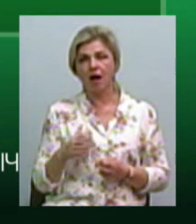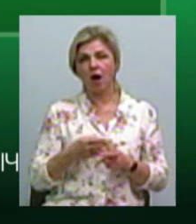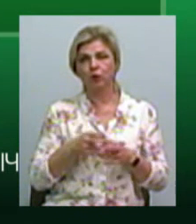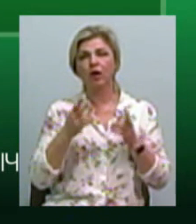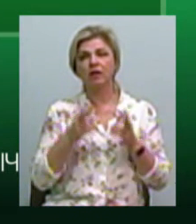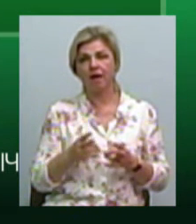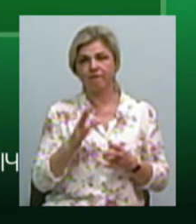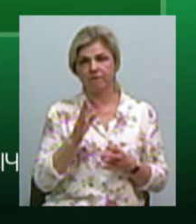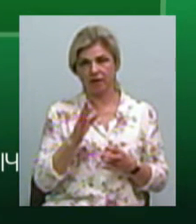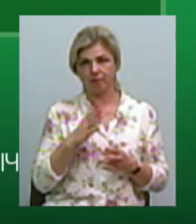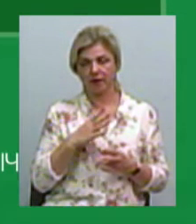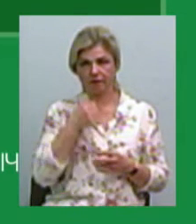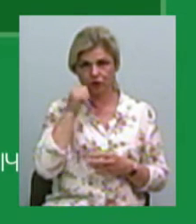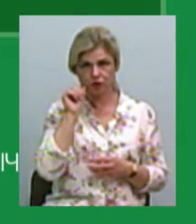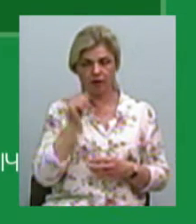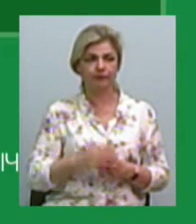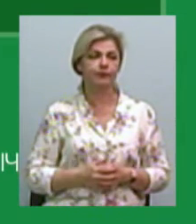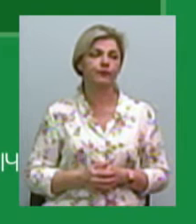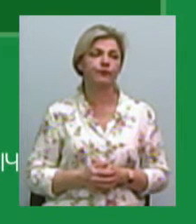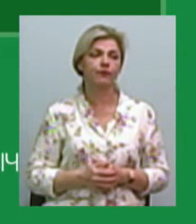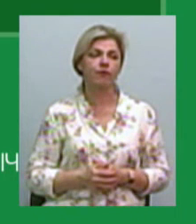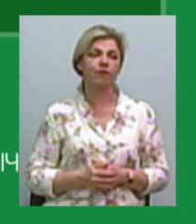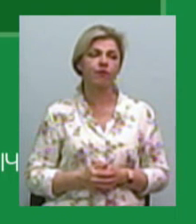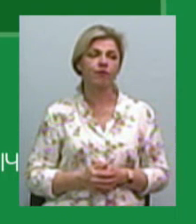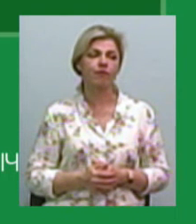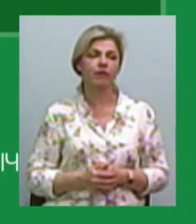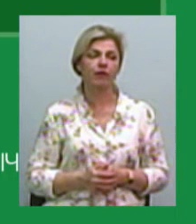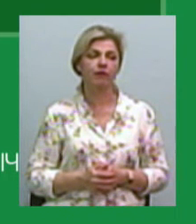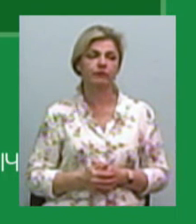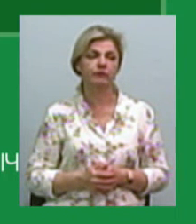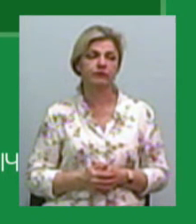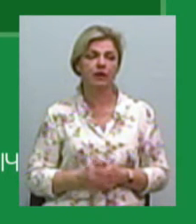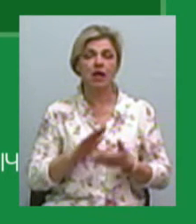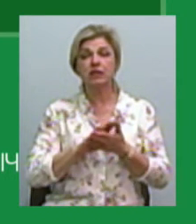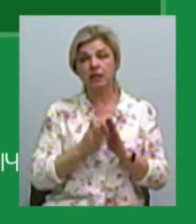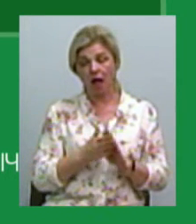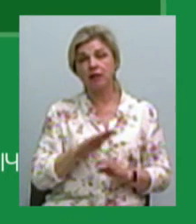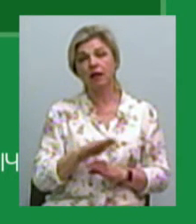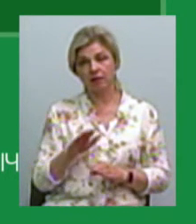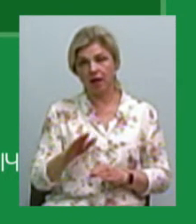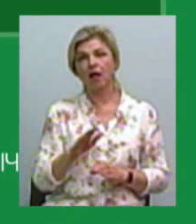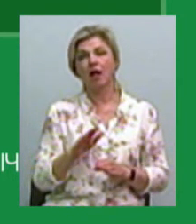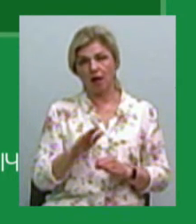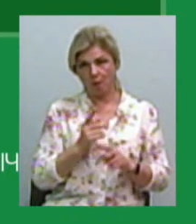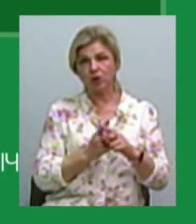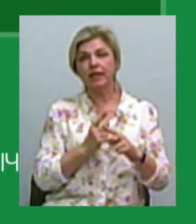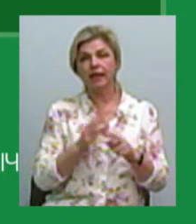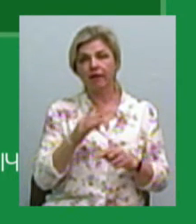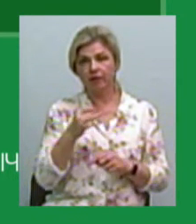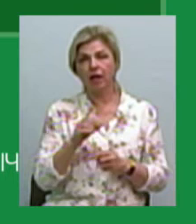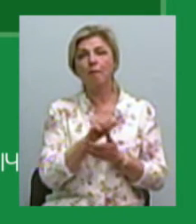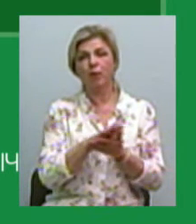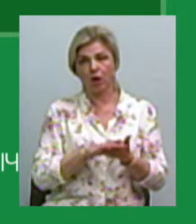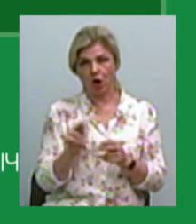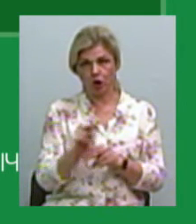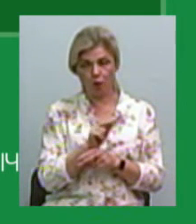Дітям проведено повністю обстеження. Діти прооперовані. Стан дітей позитивний, з хорошою динамікою. Триває лікування.